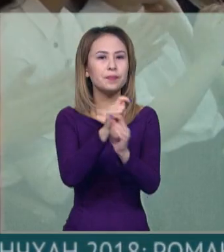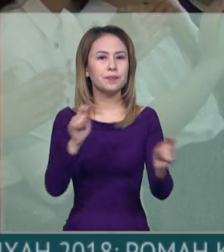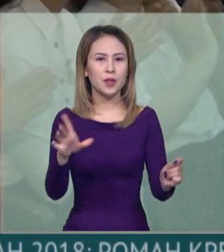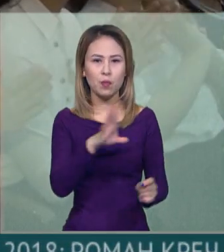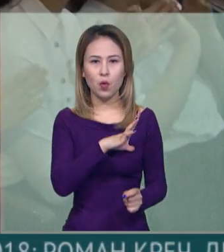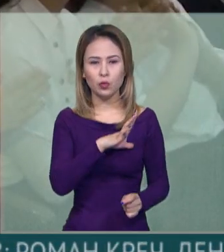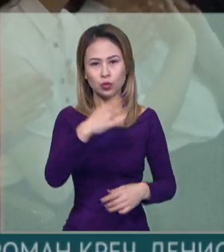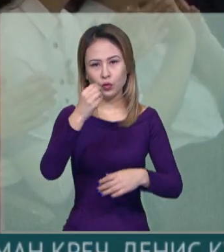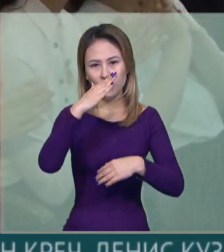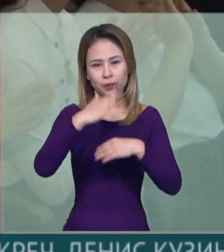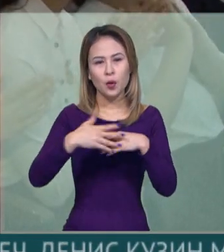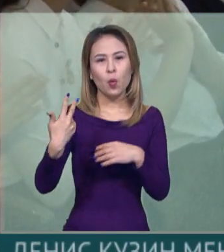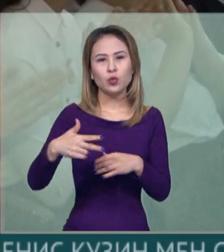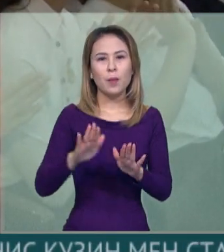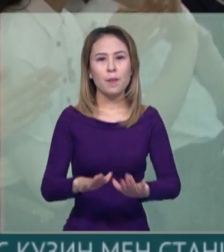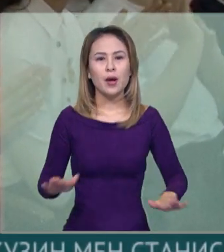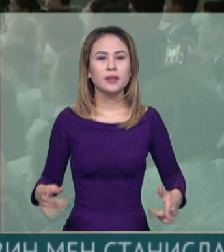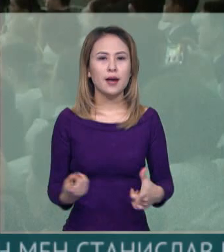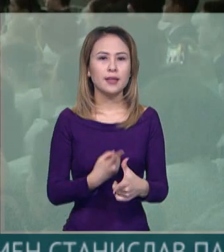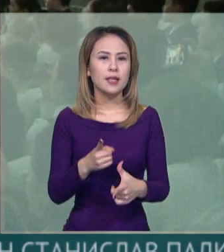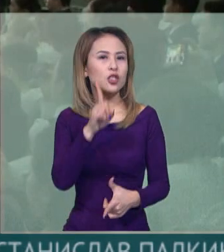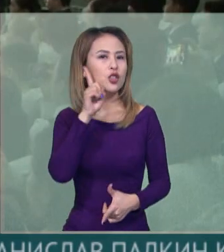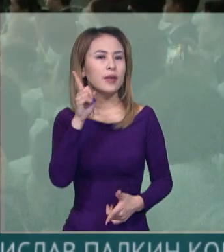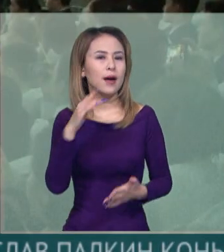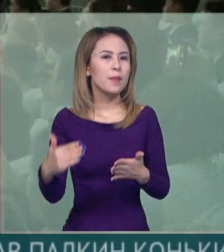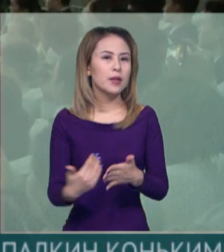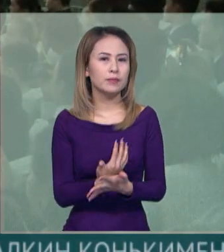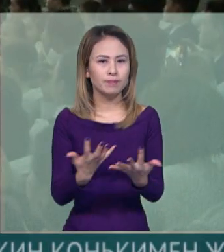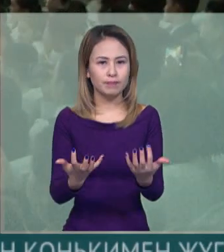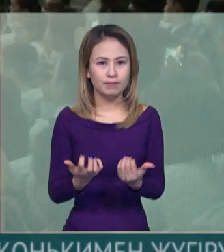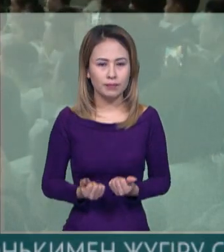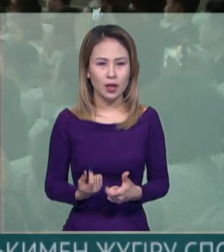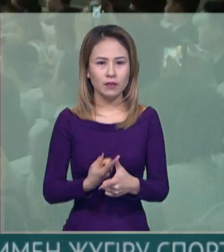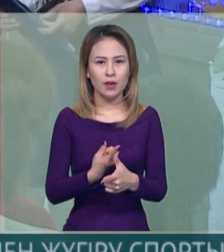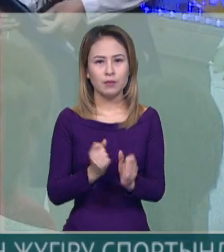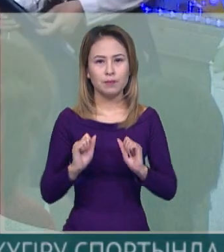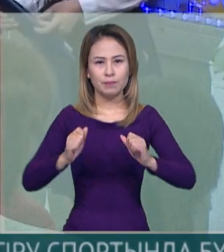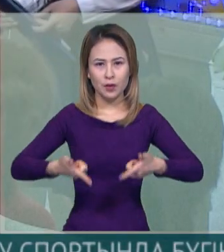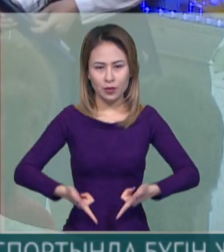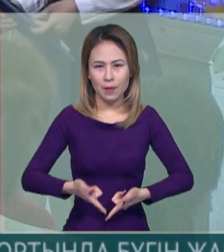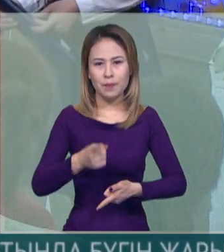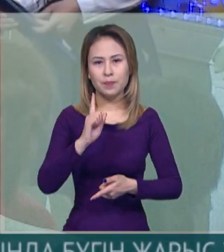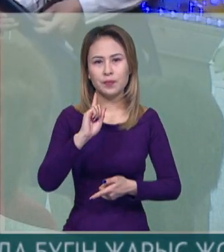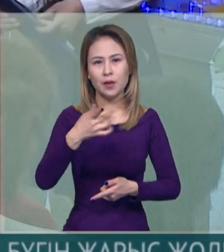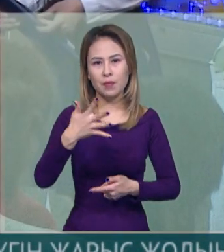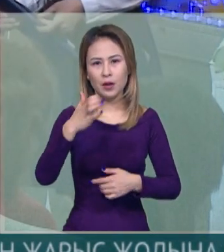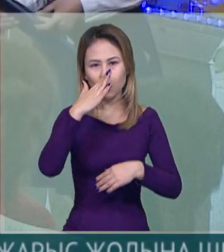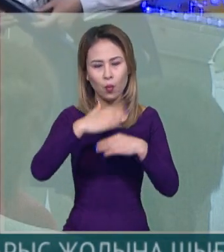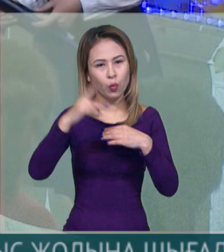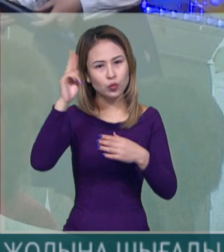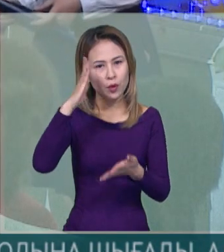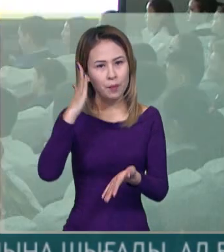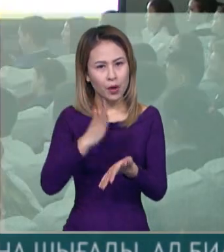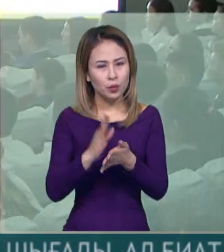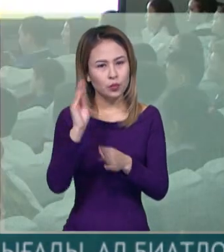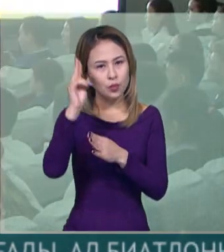марапатталды. Сондай-ақ 30 шақты бала жас патриоттар академиясына жаңадан қабылданды. Бүгінде бұл академияның құрамында 1,5 мыңға жуық оқушы